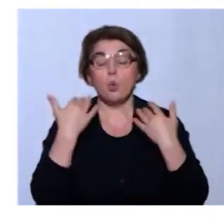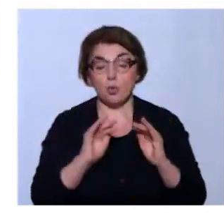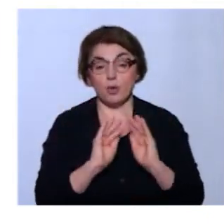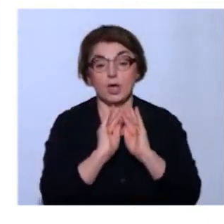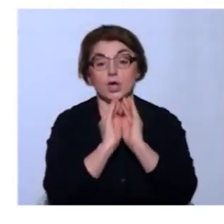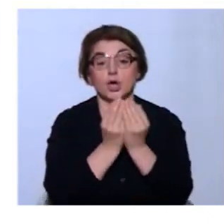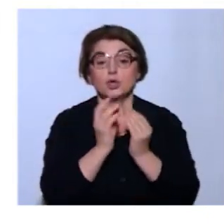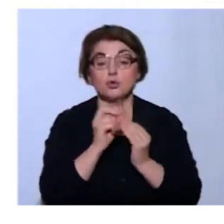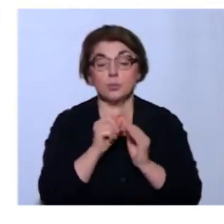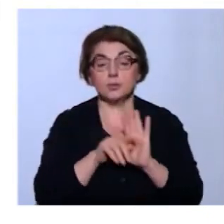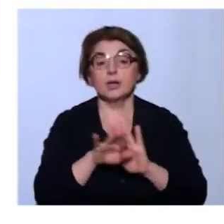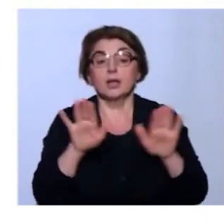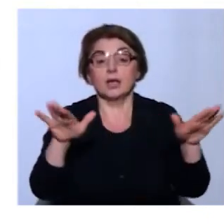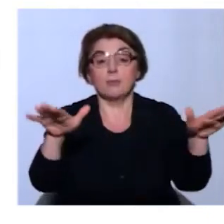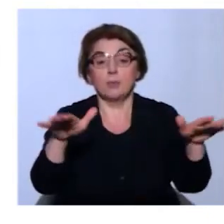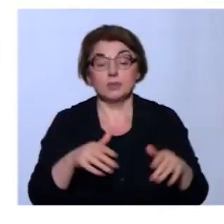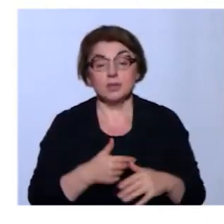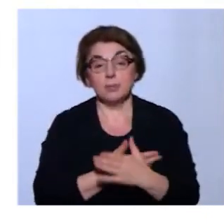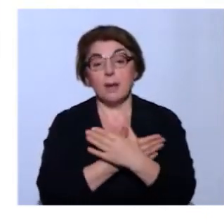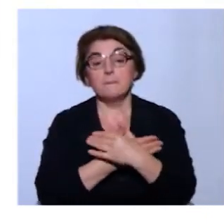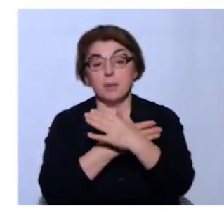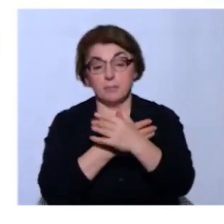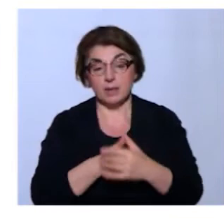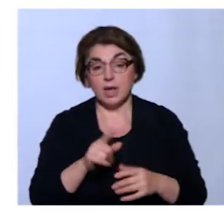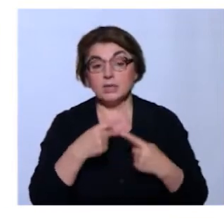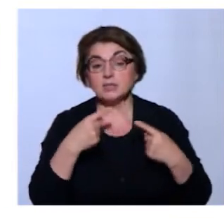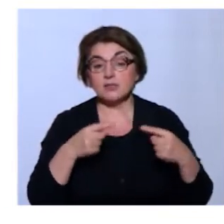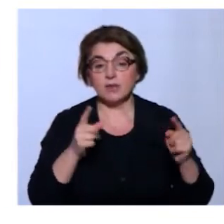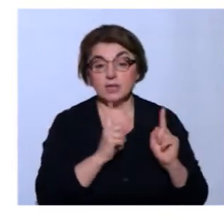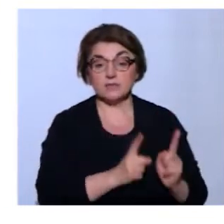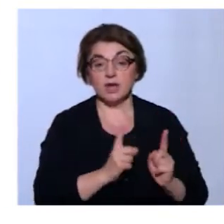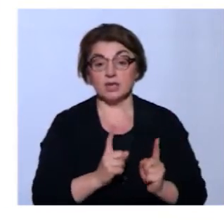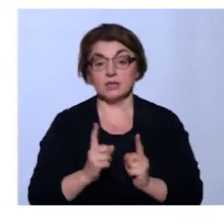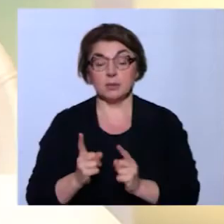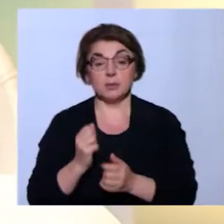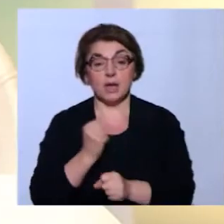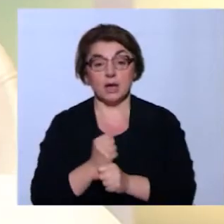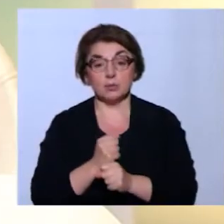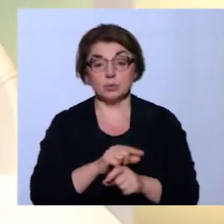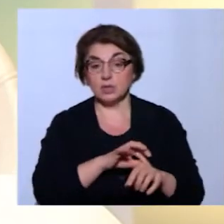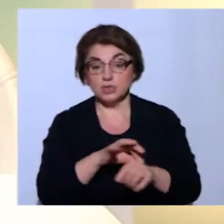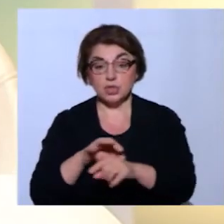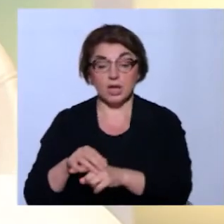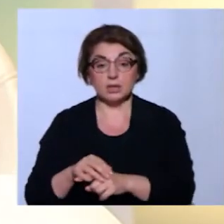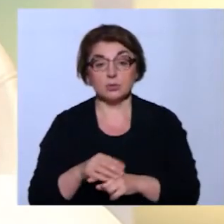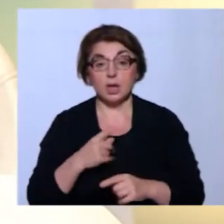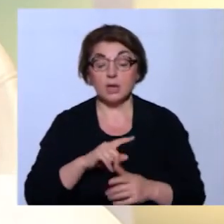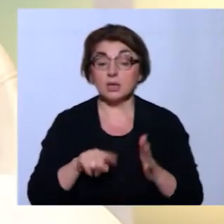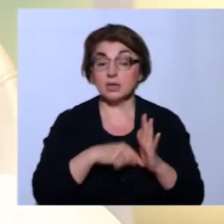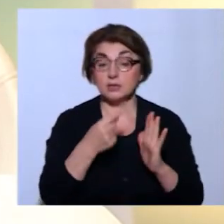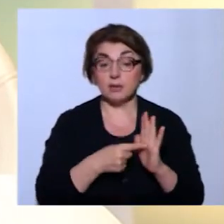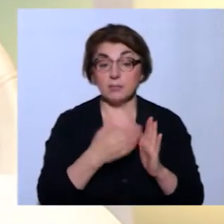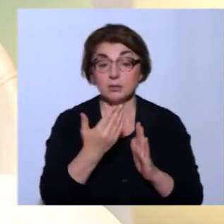გამოფრინდება პეპელი აი აბსოლუტურად განსხვავებული სხვადასხვა ეტაპები აქვს ცხოვრებაში გასავლელი აი მე თქვენთან ესეთი კითხვა